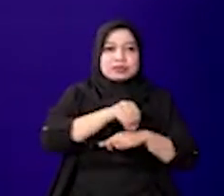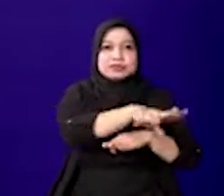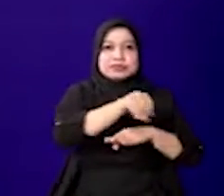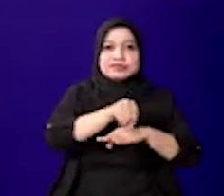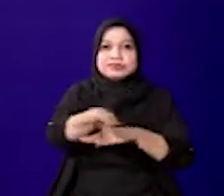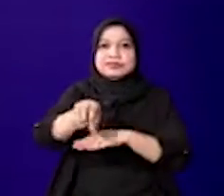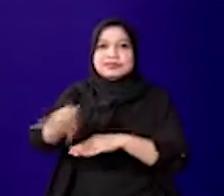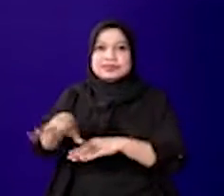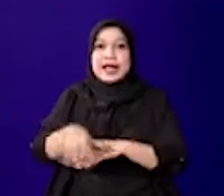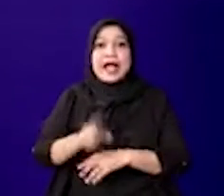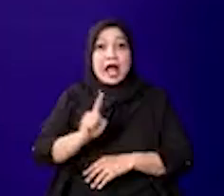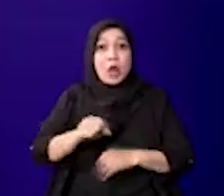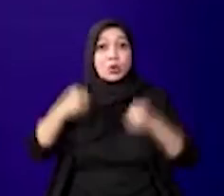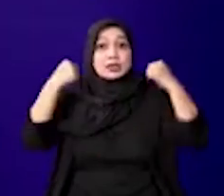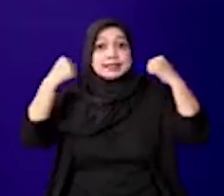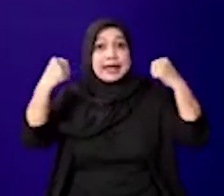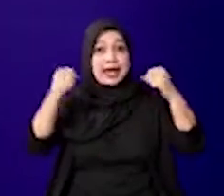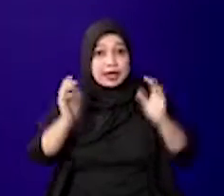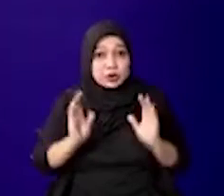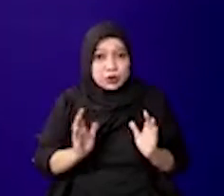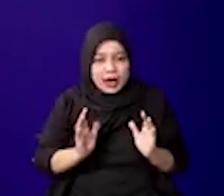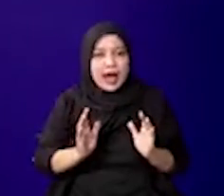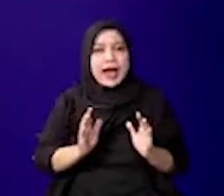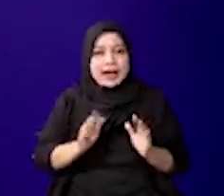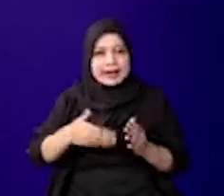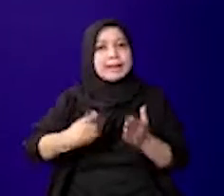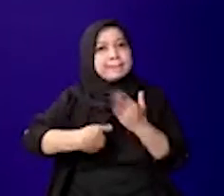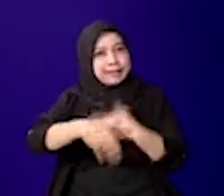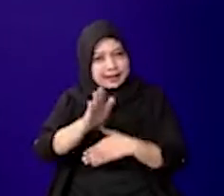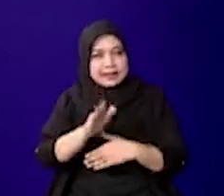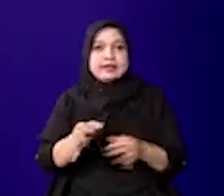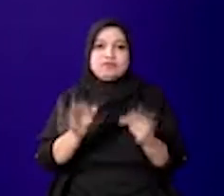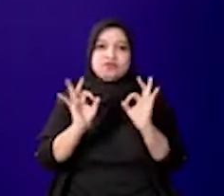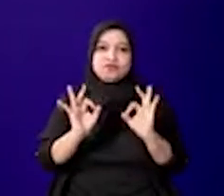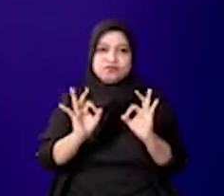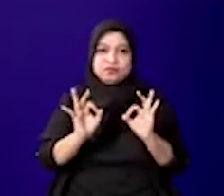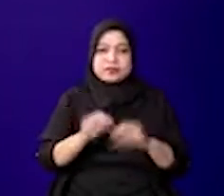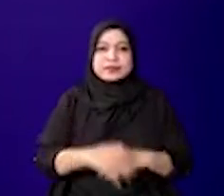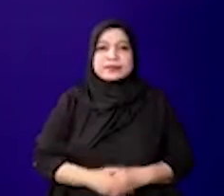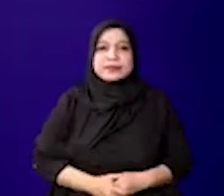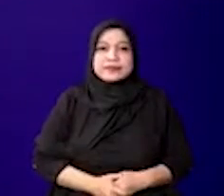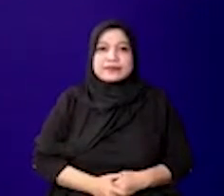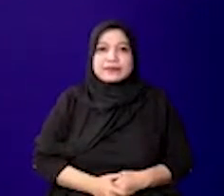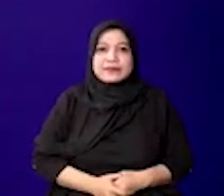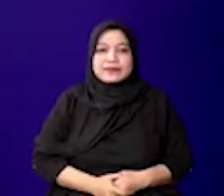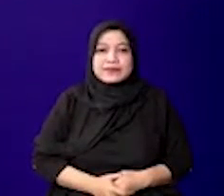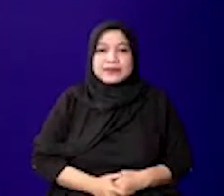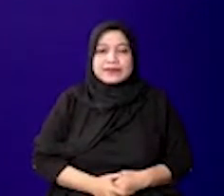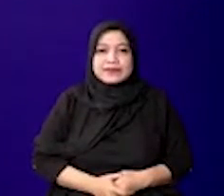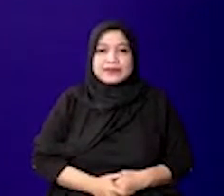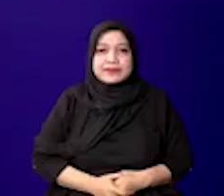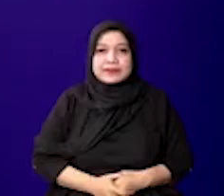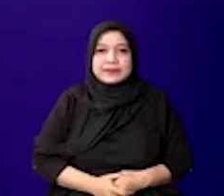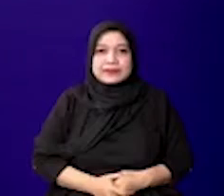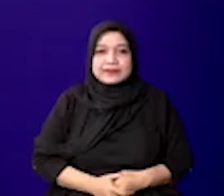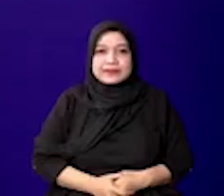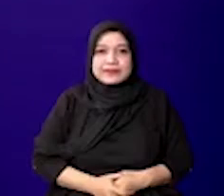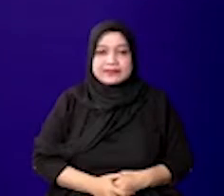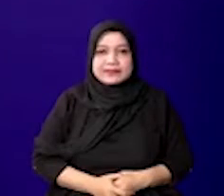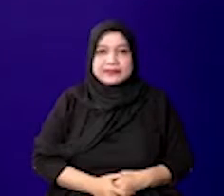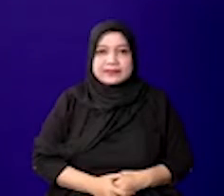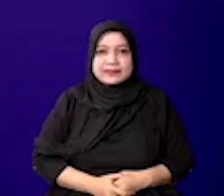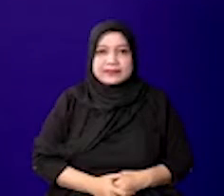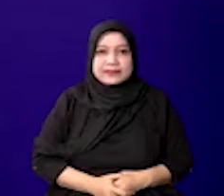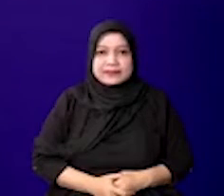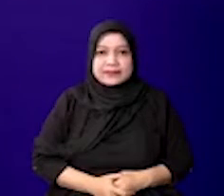anda berpergian jadi e yang ketiga ada ee selanjutnya adalah eh pastikan juga